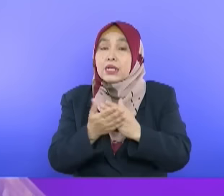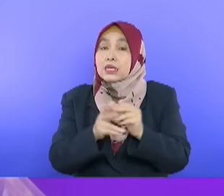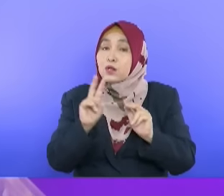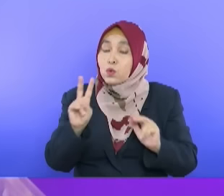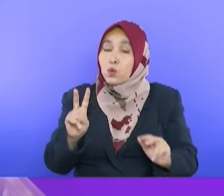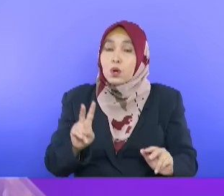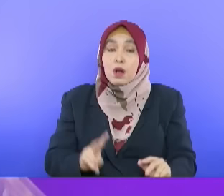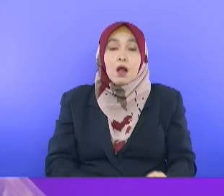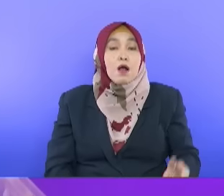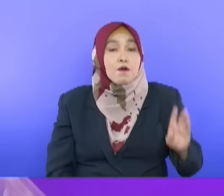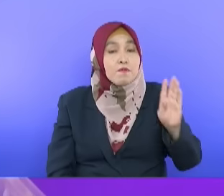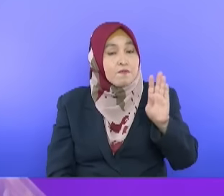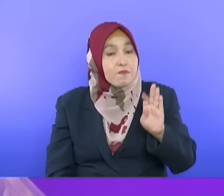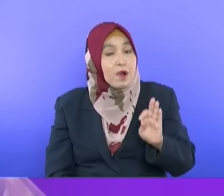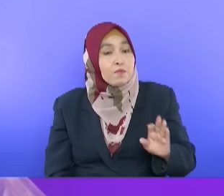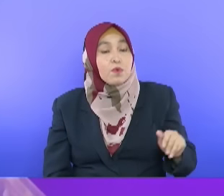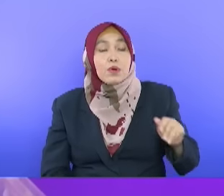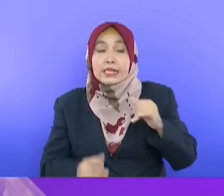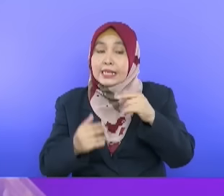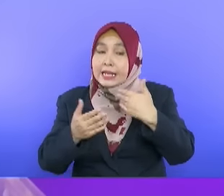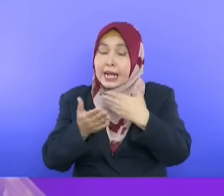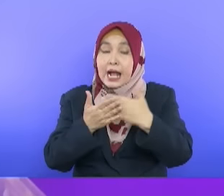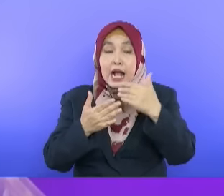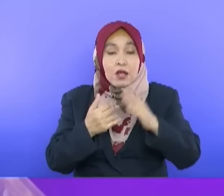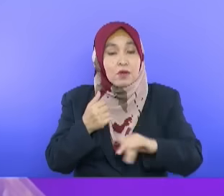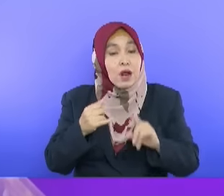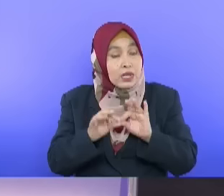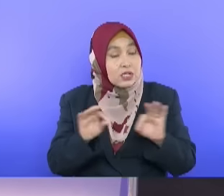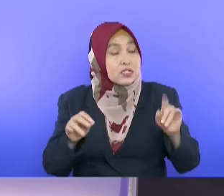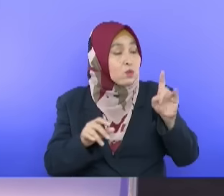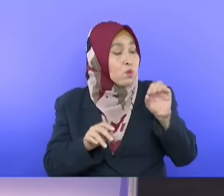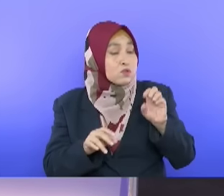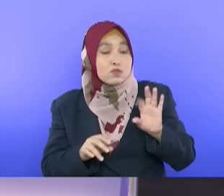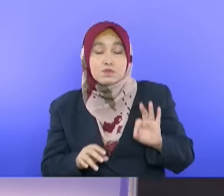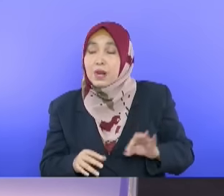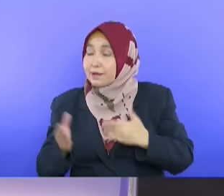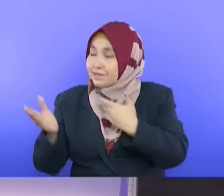paku sehingga akhir ayat 1-9